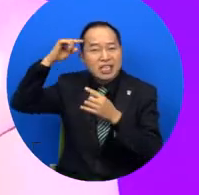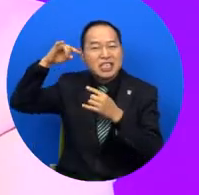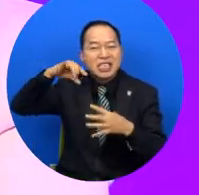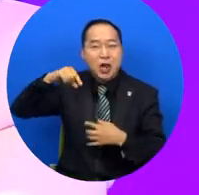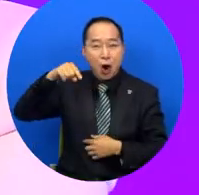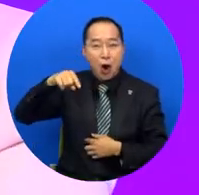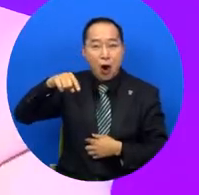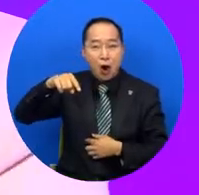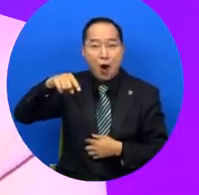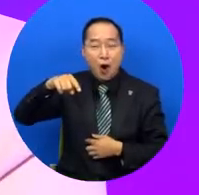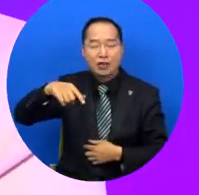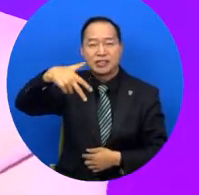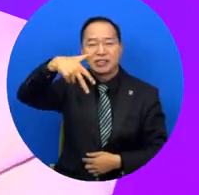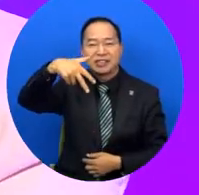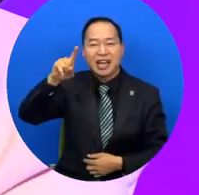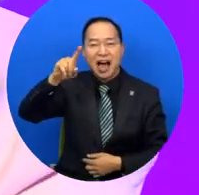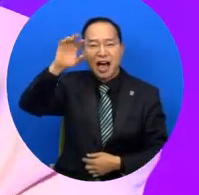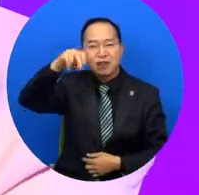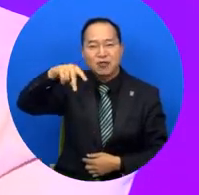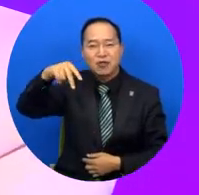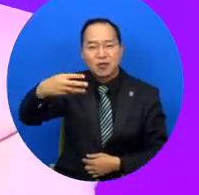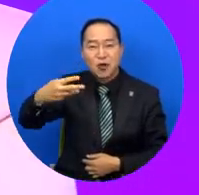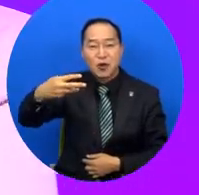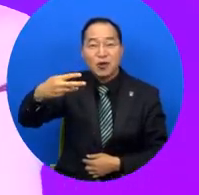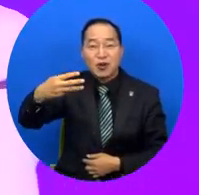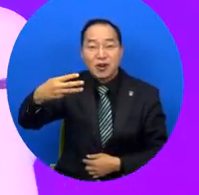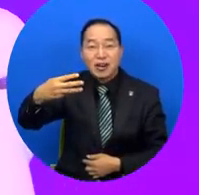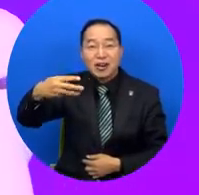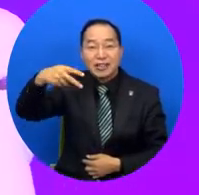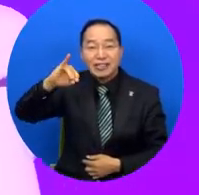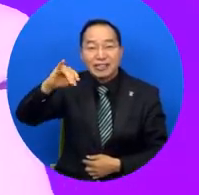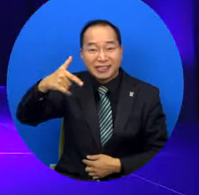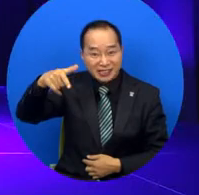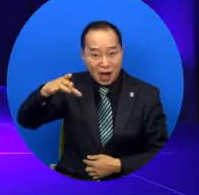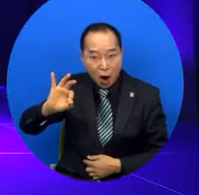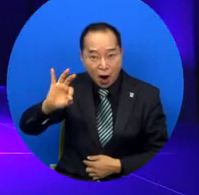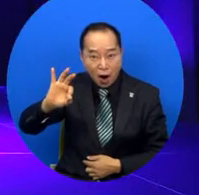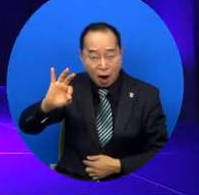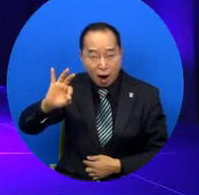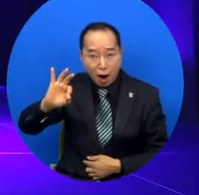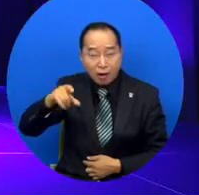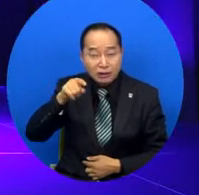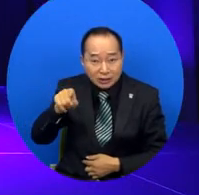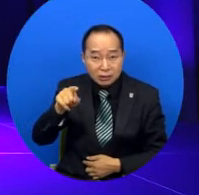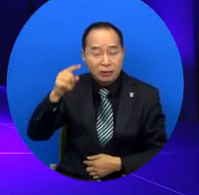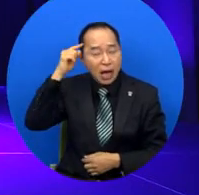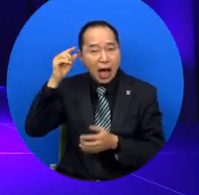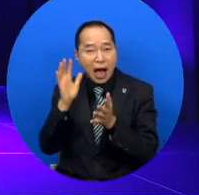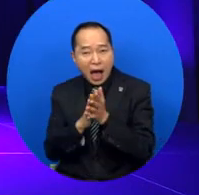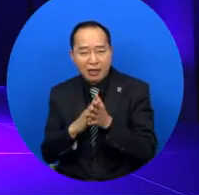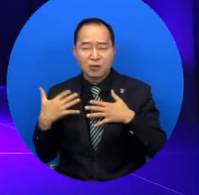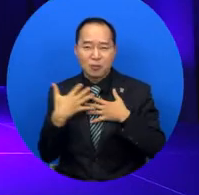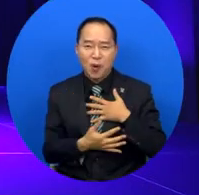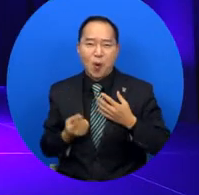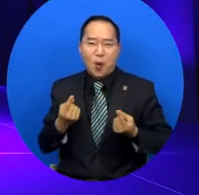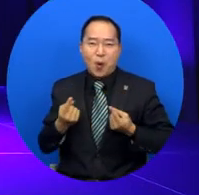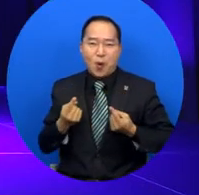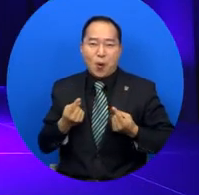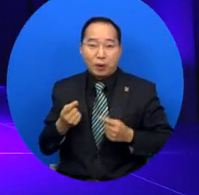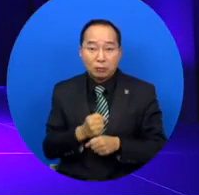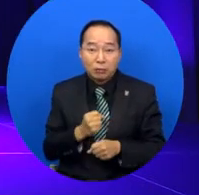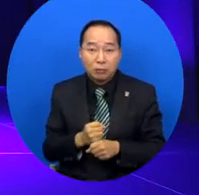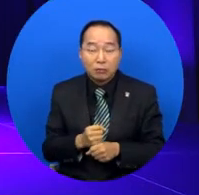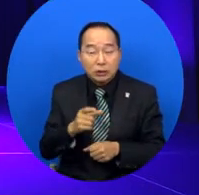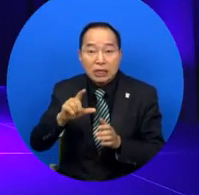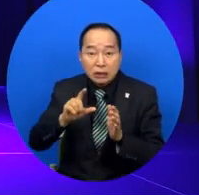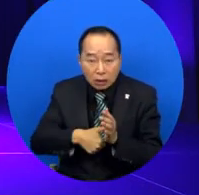그래서 중요한 것이 알아서 자율적으로 되는 게 자율신경계예요. 그러니까 우리 신경 한 평생 신경 안 쓰고 살아야 되는 게